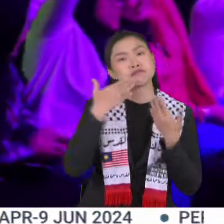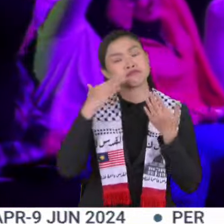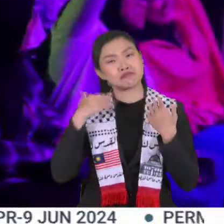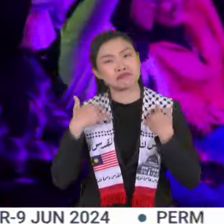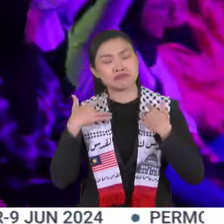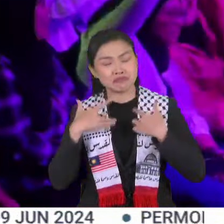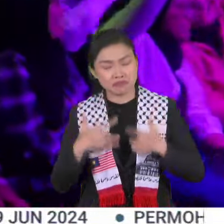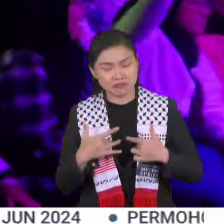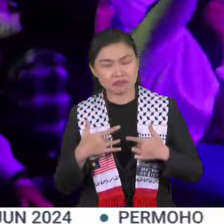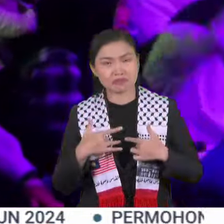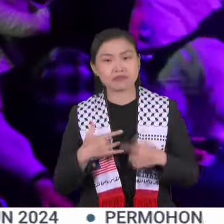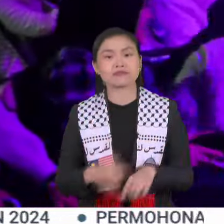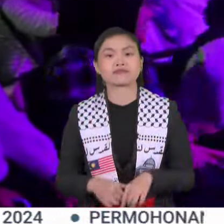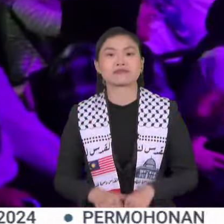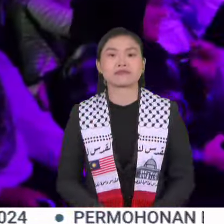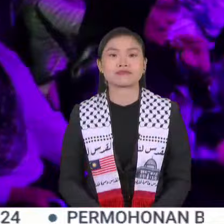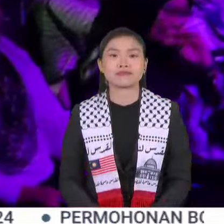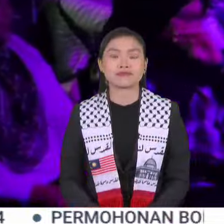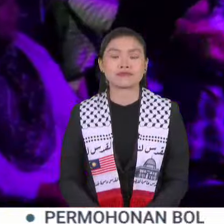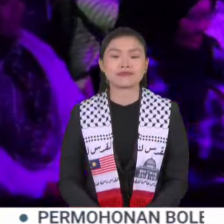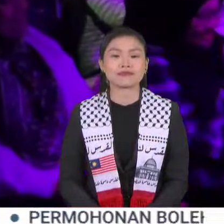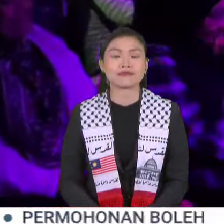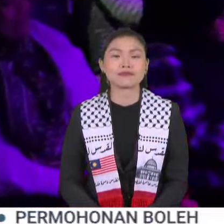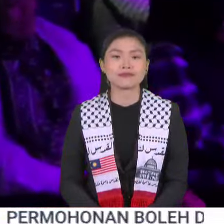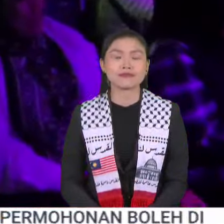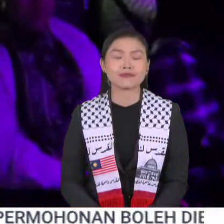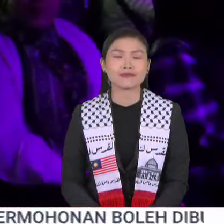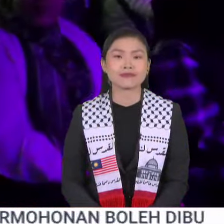itu bergelar anak seni.